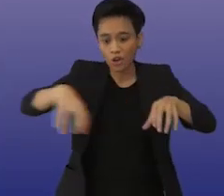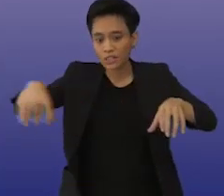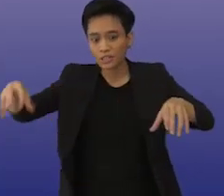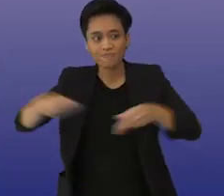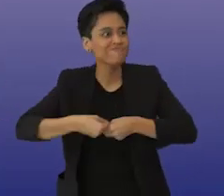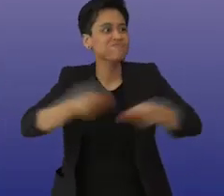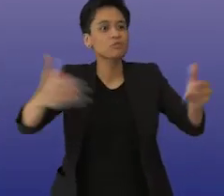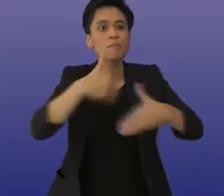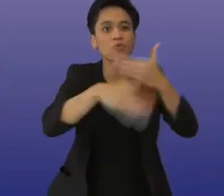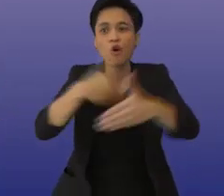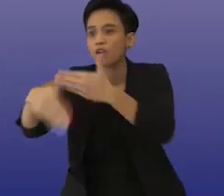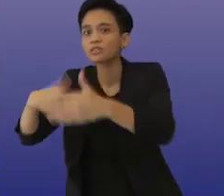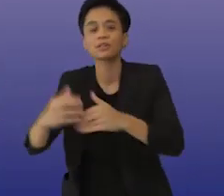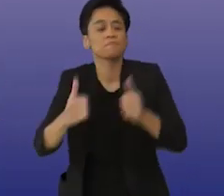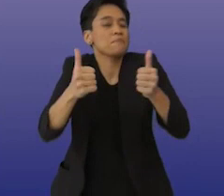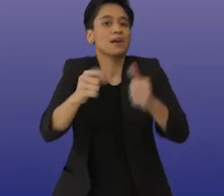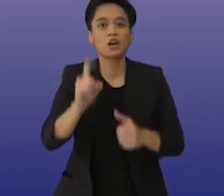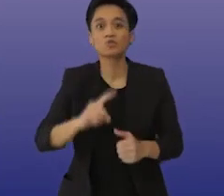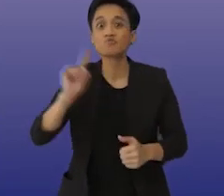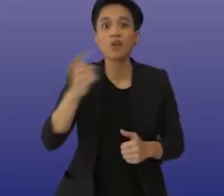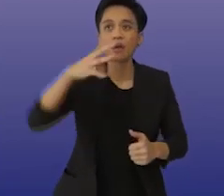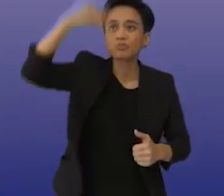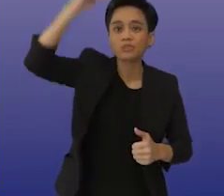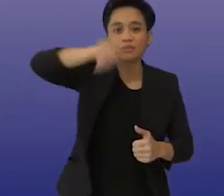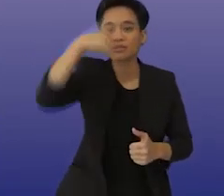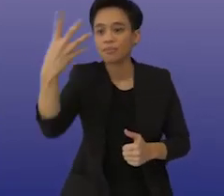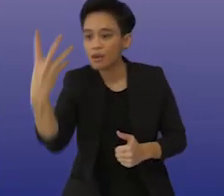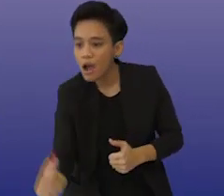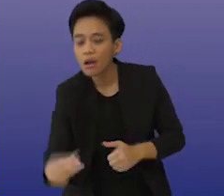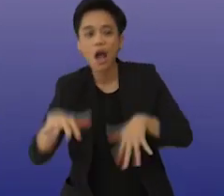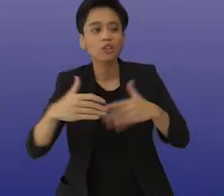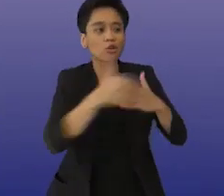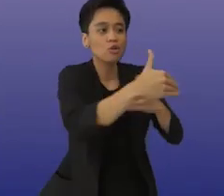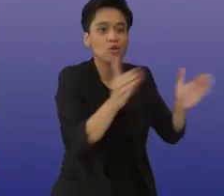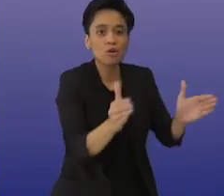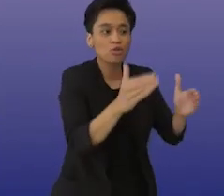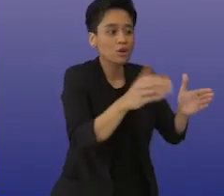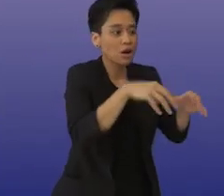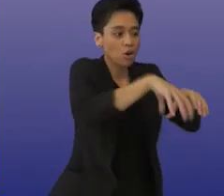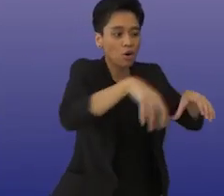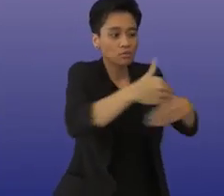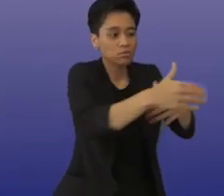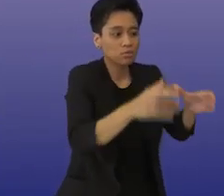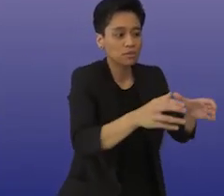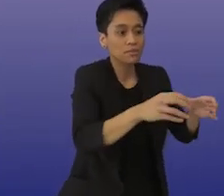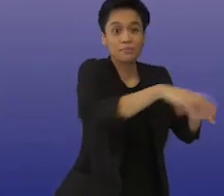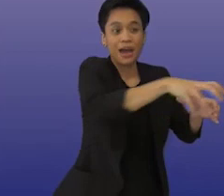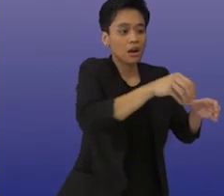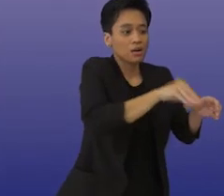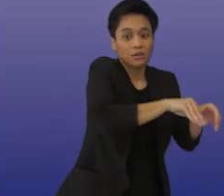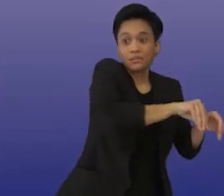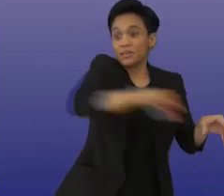dengan baik baik dari pusat sampai daerah ataupun dari gudang gudang logistik ke daerah sampai ke masyarakat